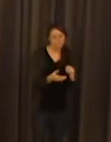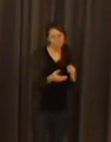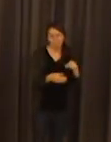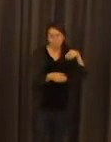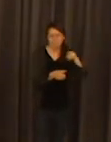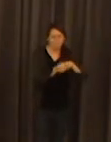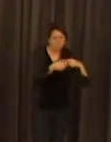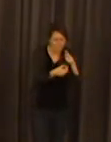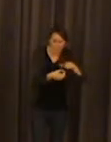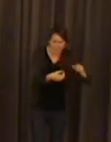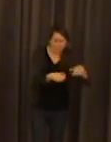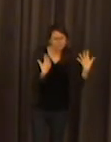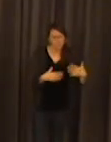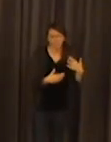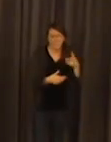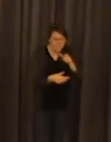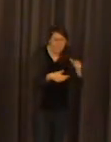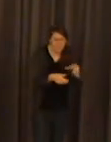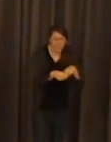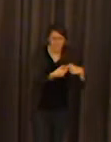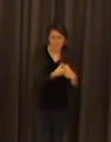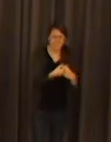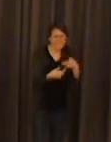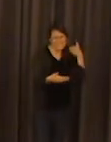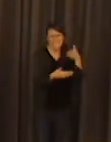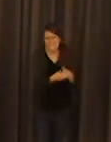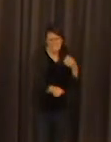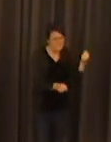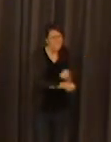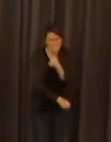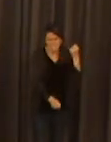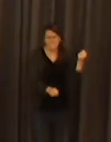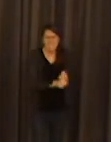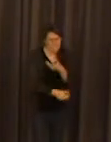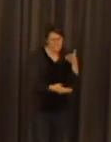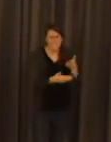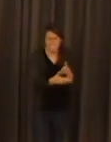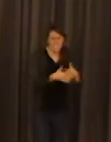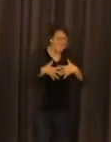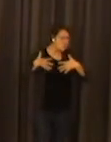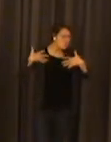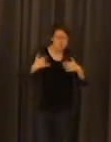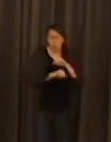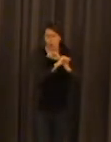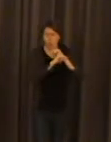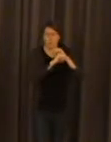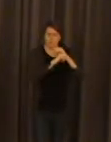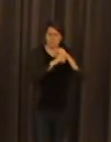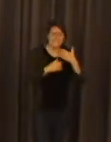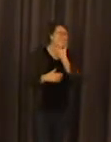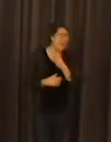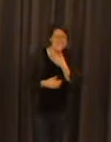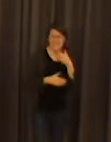dir de veritat perquè ho conec, és una gent incansable, entusiasta i amb ganes de fer el que